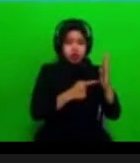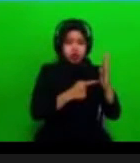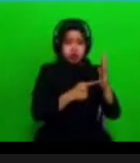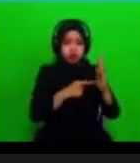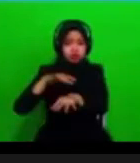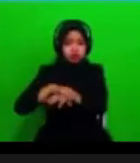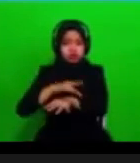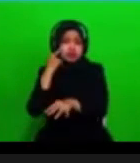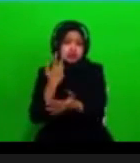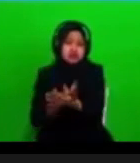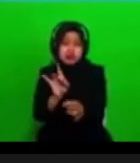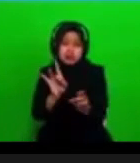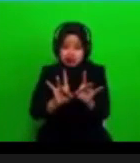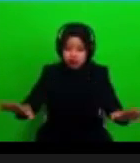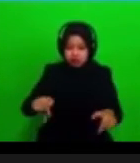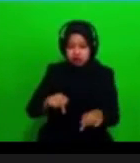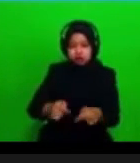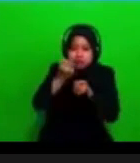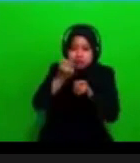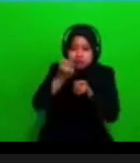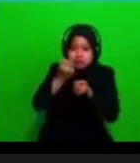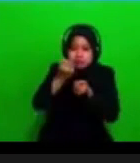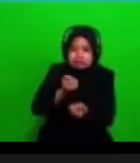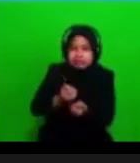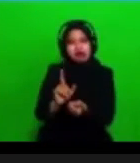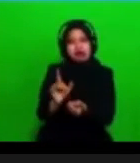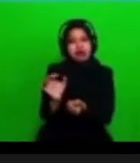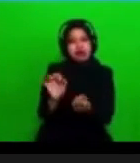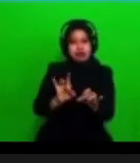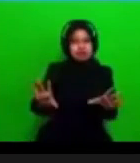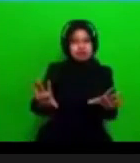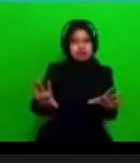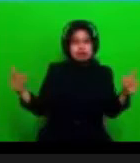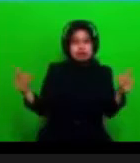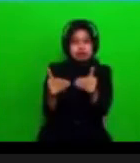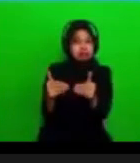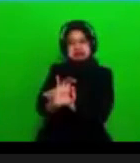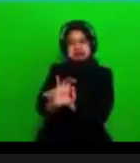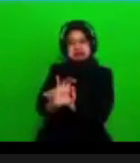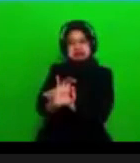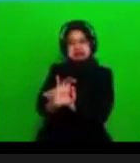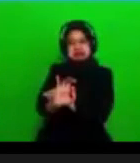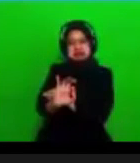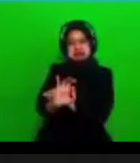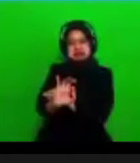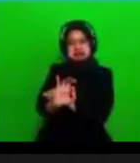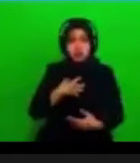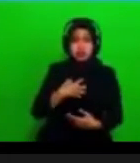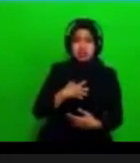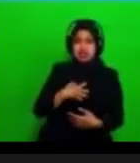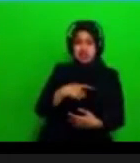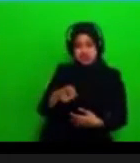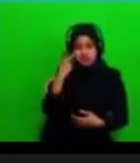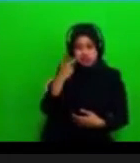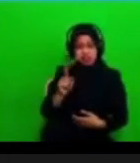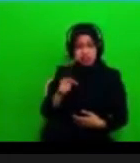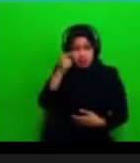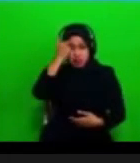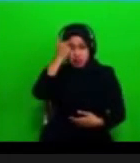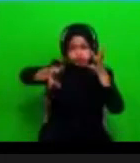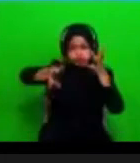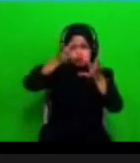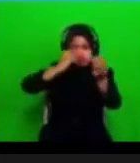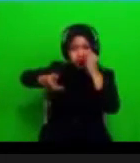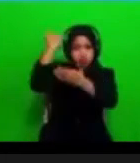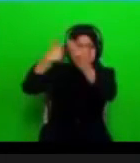ini kenyataan di lapangan seperti apa, kita tidak terlalu relate, tidak terlalu relevan. Sementara kita masih meyakini apa yang kita